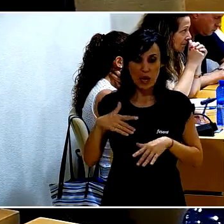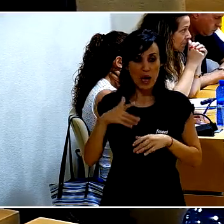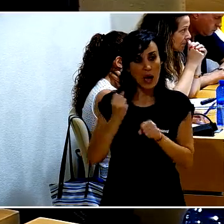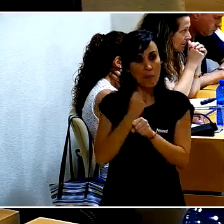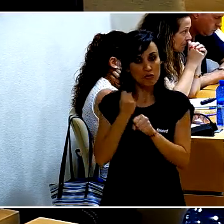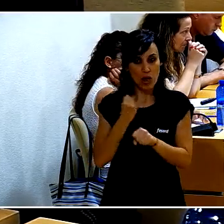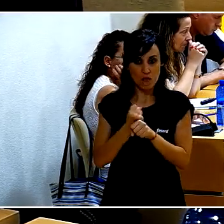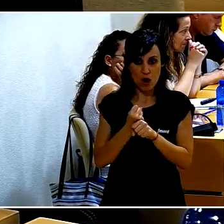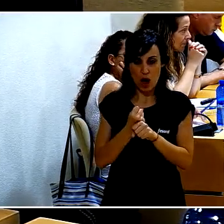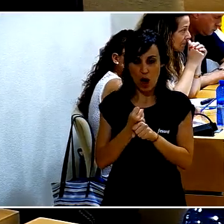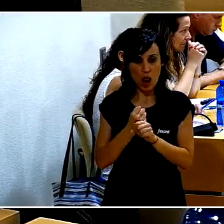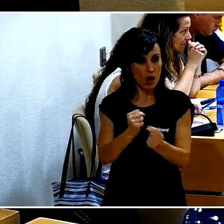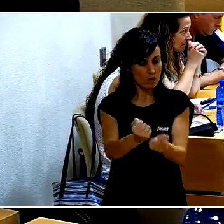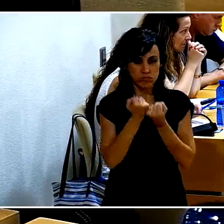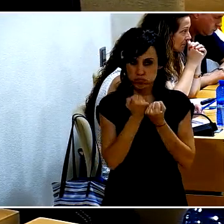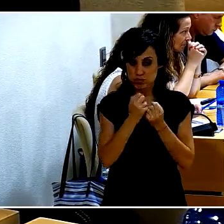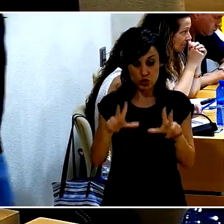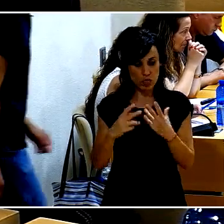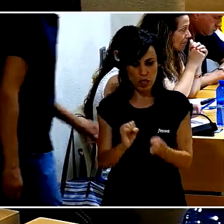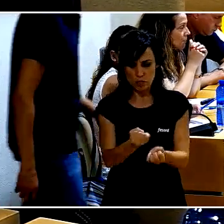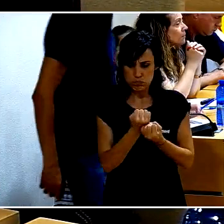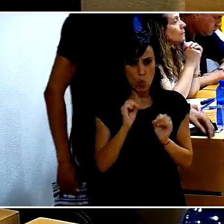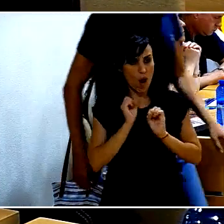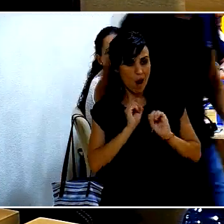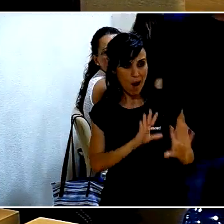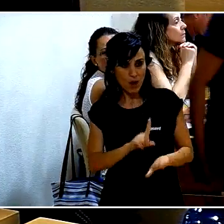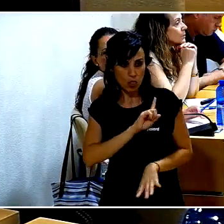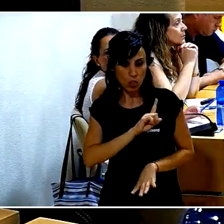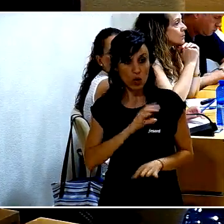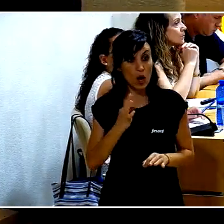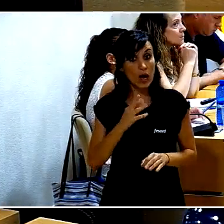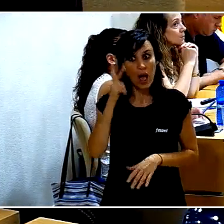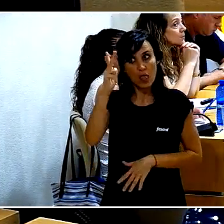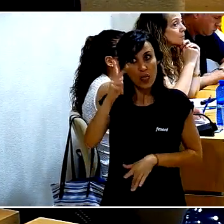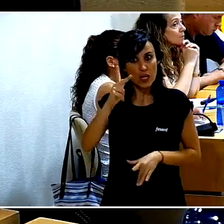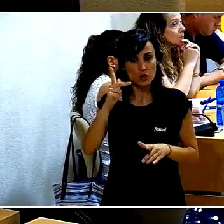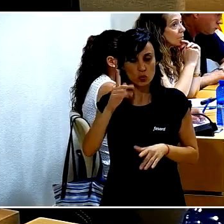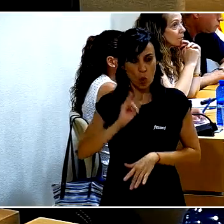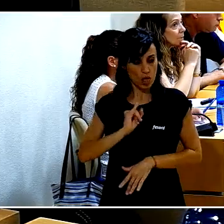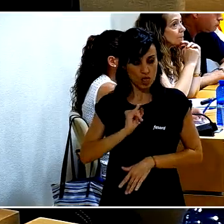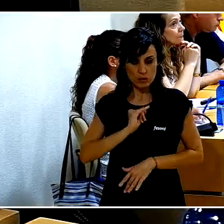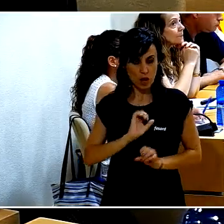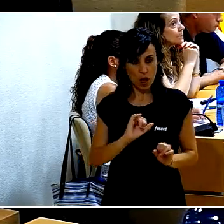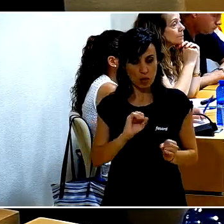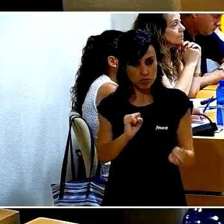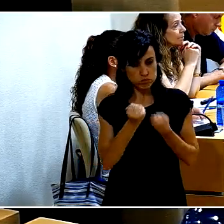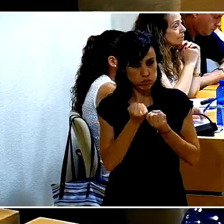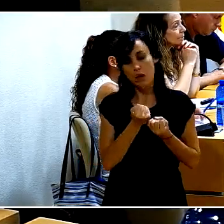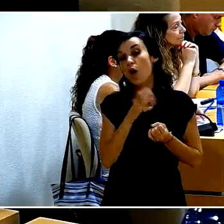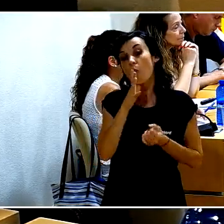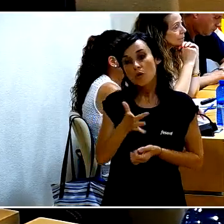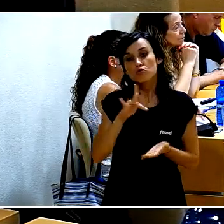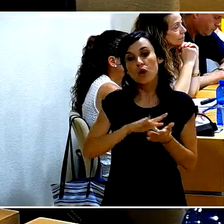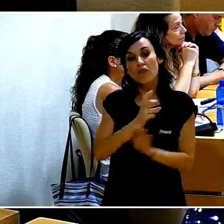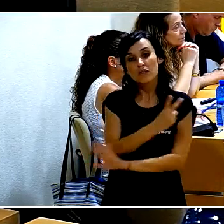la incorporació a una societat que rebutja, abandona i nega els nostres drets i la nostra identitat. Per això, cada 28 de